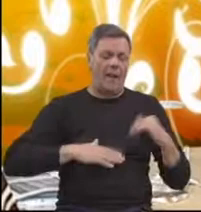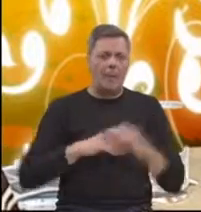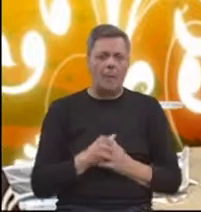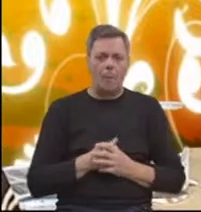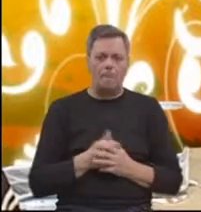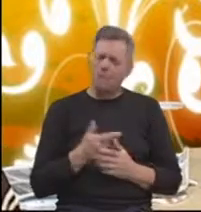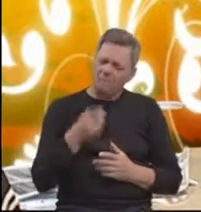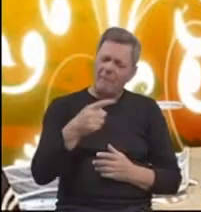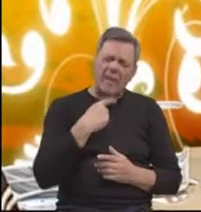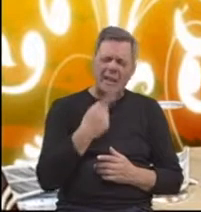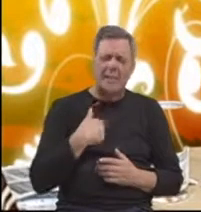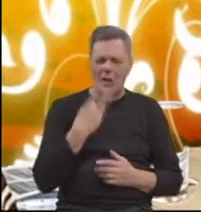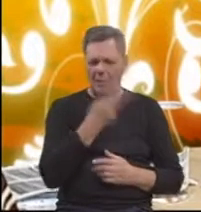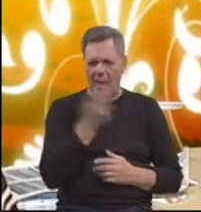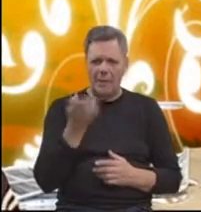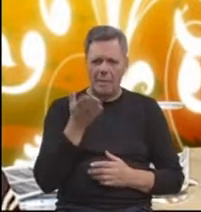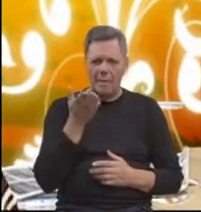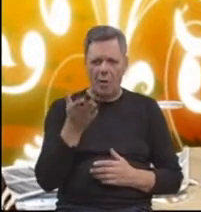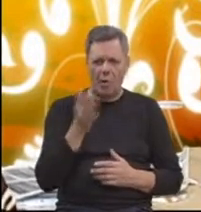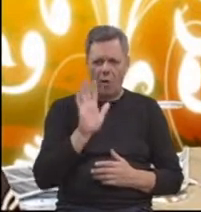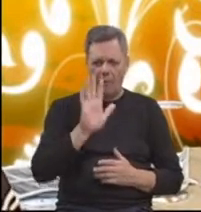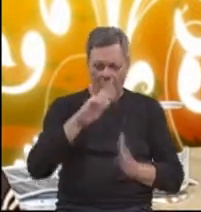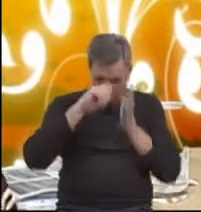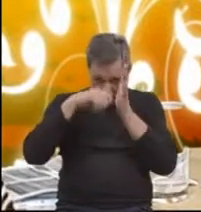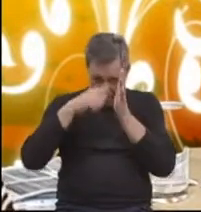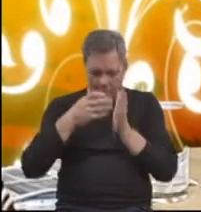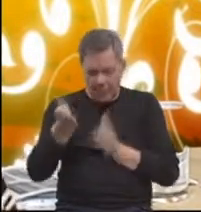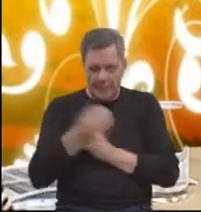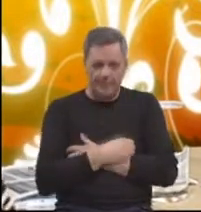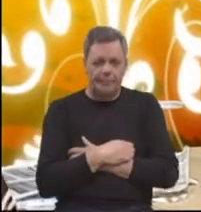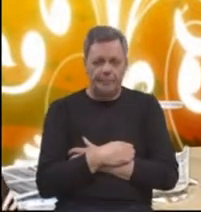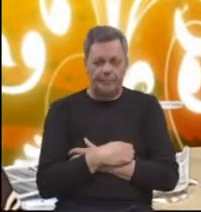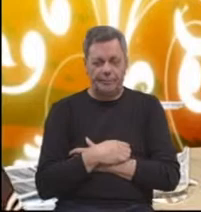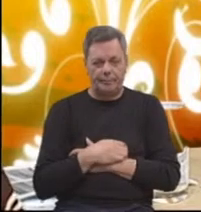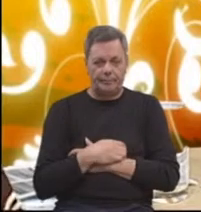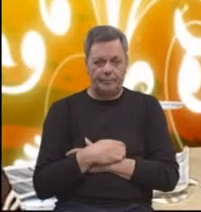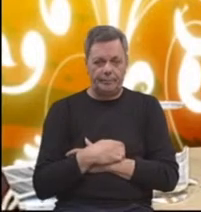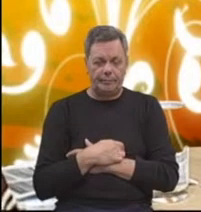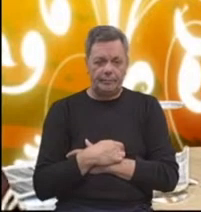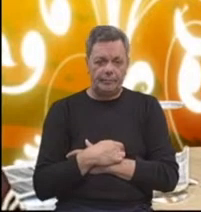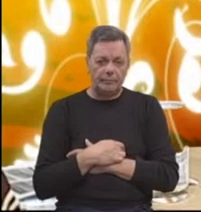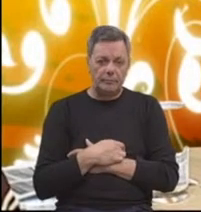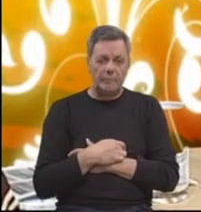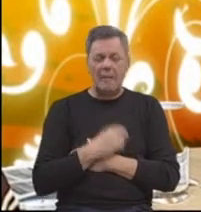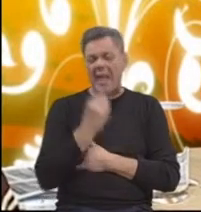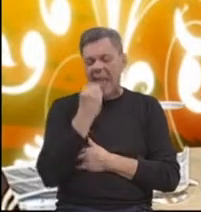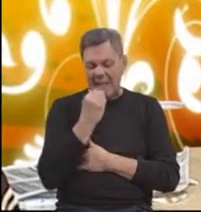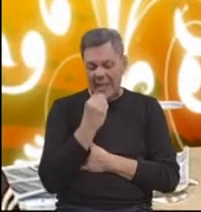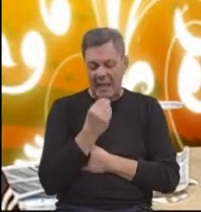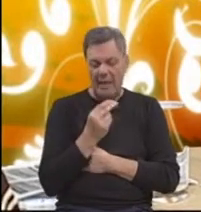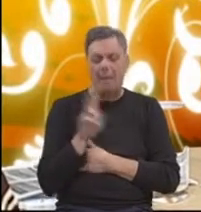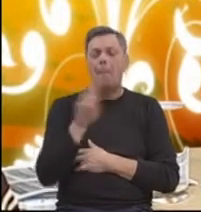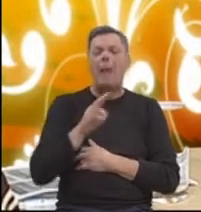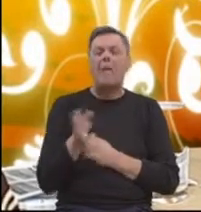vi fino našim gledateljima, vidite, ovo je kamerica vaša koju ne vidite, fino da je jesti sardelu